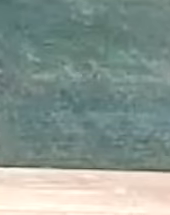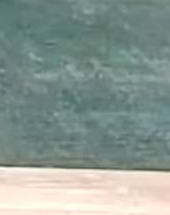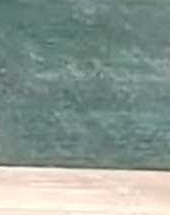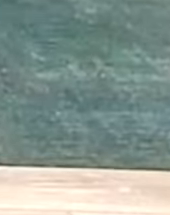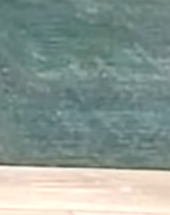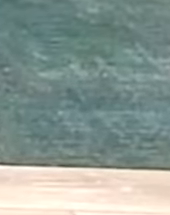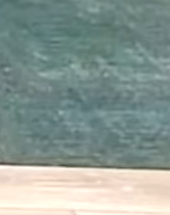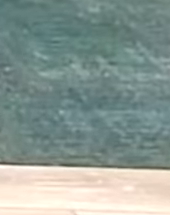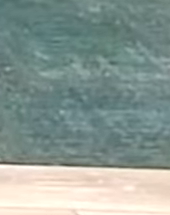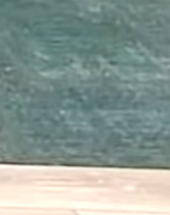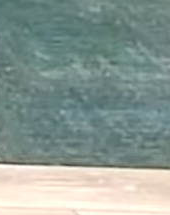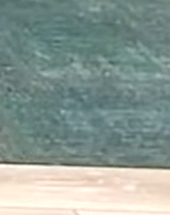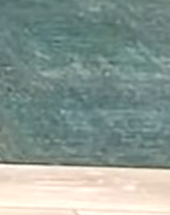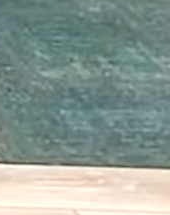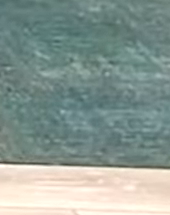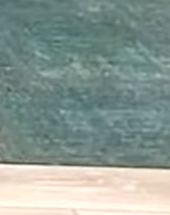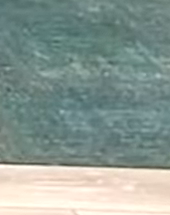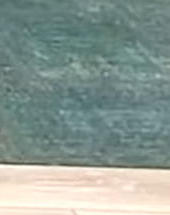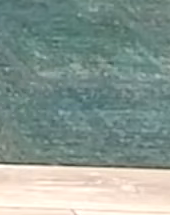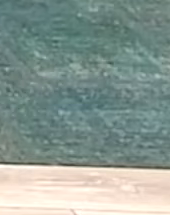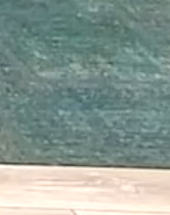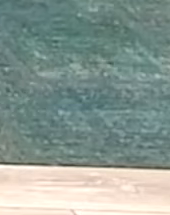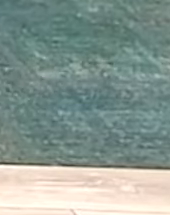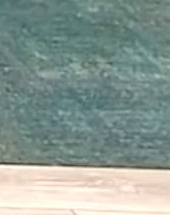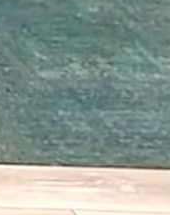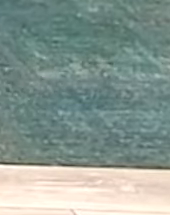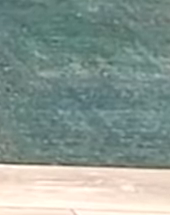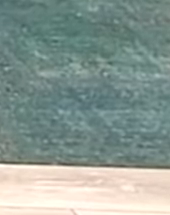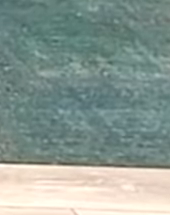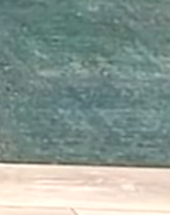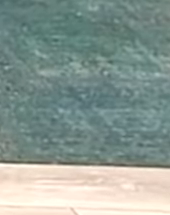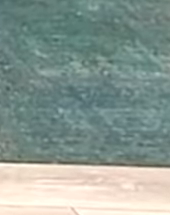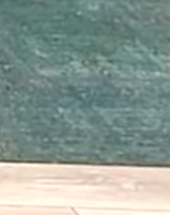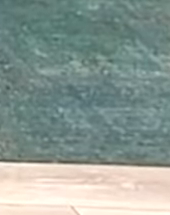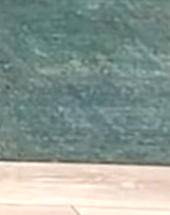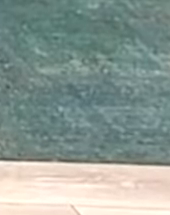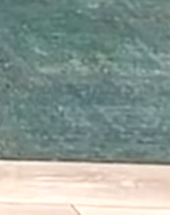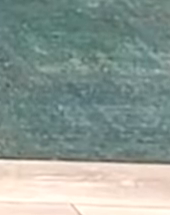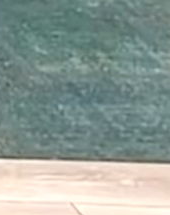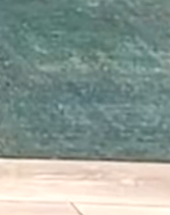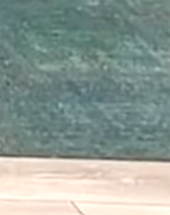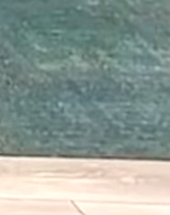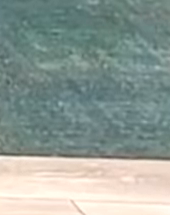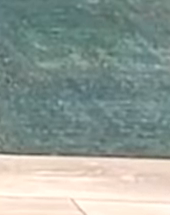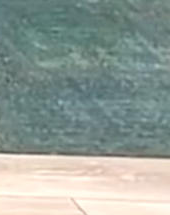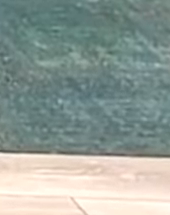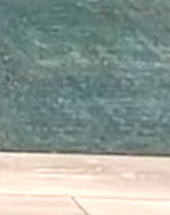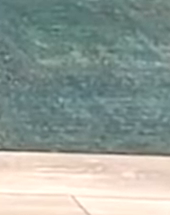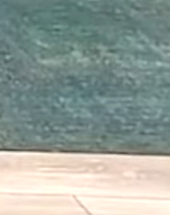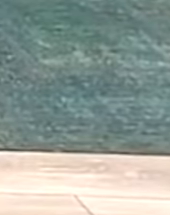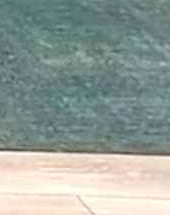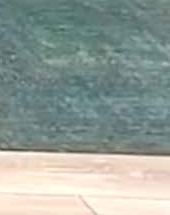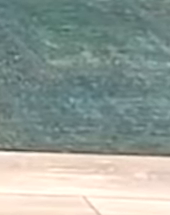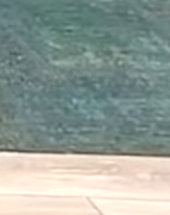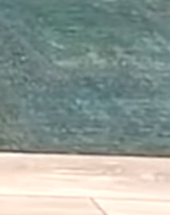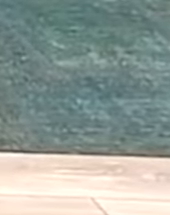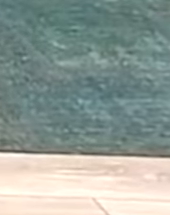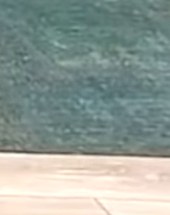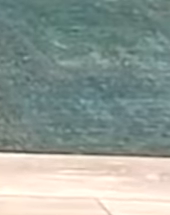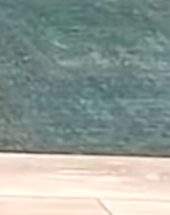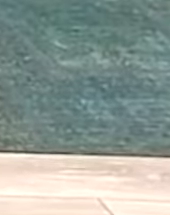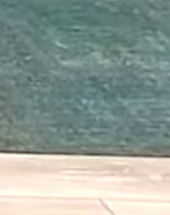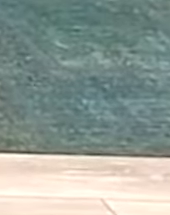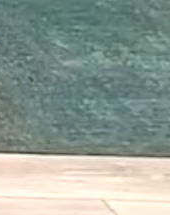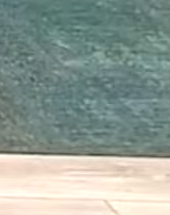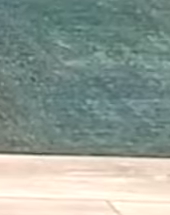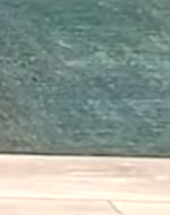yakınlarda şeye gittiniz. Bir Afrika'ya gittiniz. Bir, evet. 3 hafta önce. Bir Nijerya'ya gitmiştik. Lagos'a. Orada